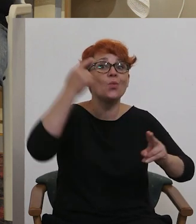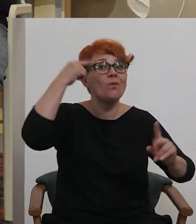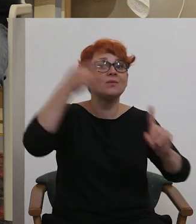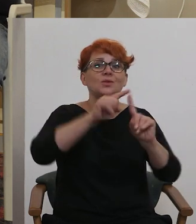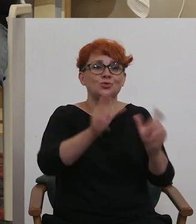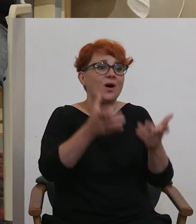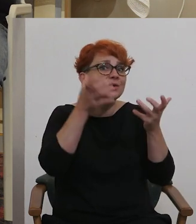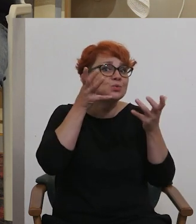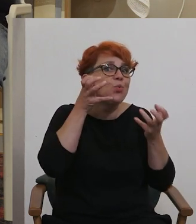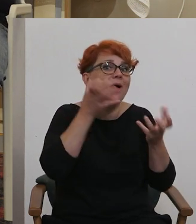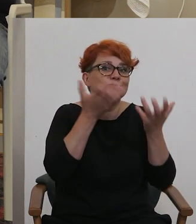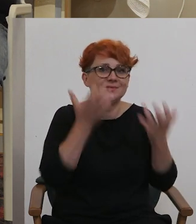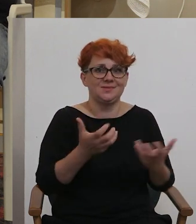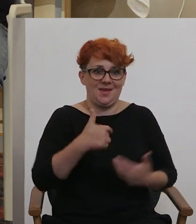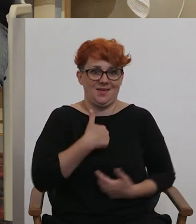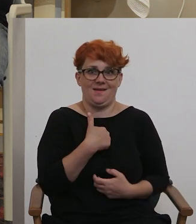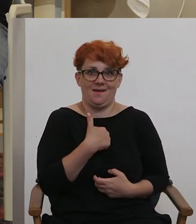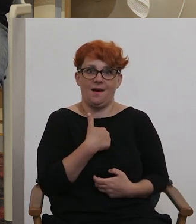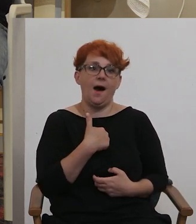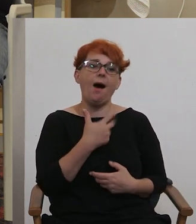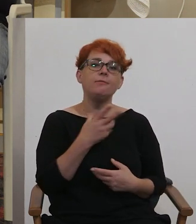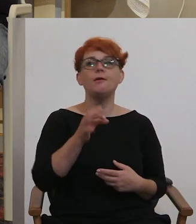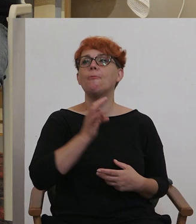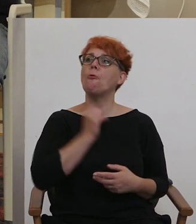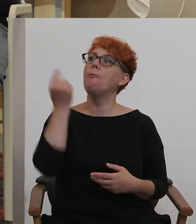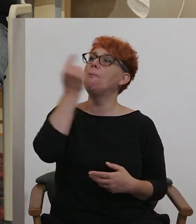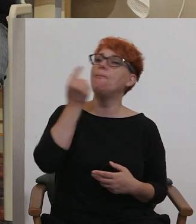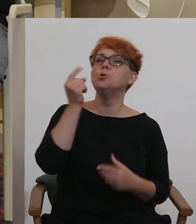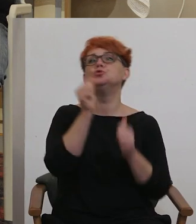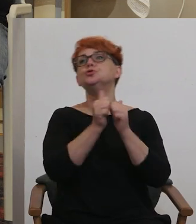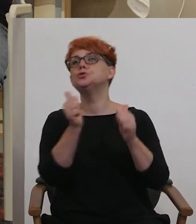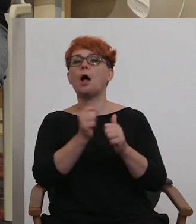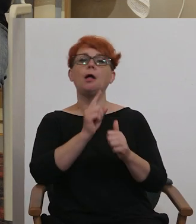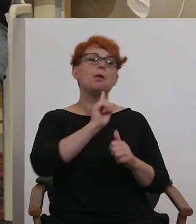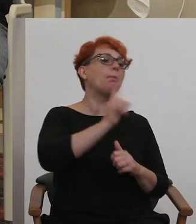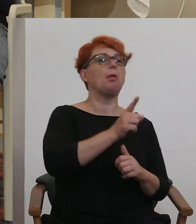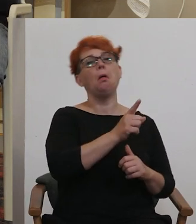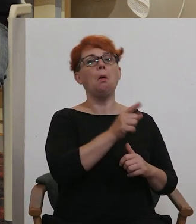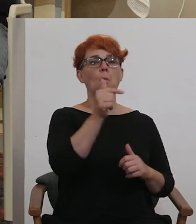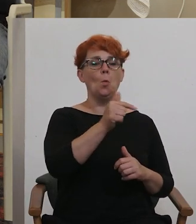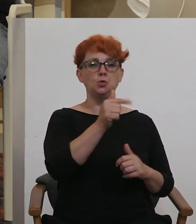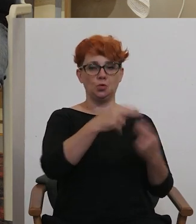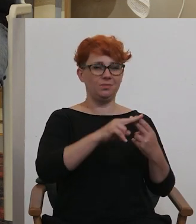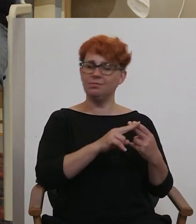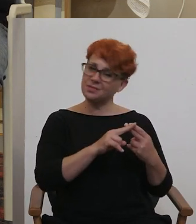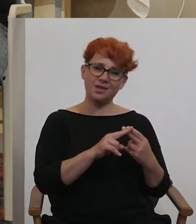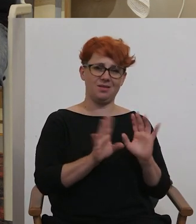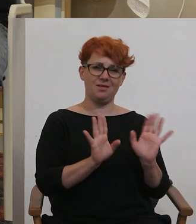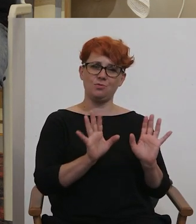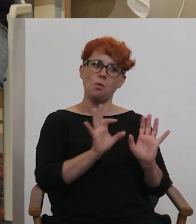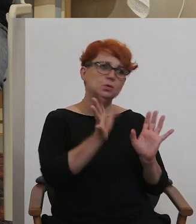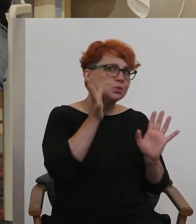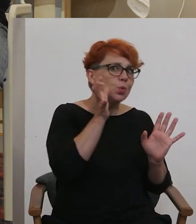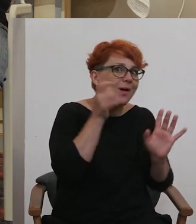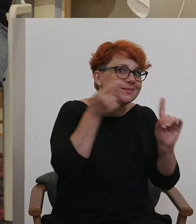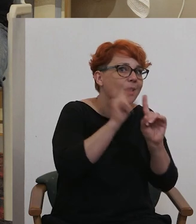historii i nie narzucać im tez, o których wspominaliśmy wcześniej. Ale do